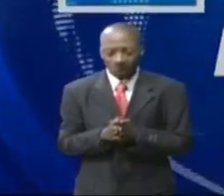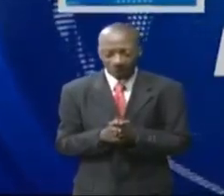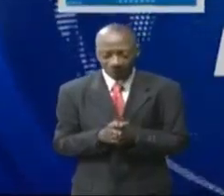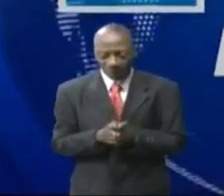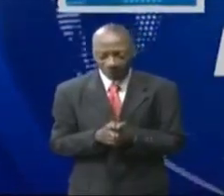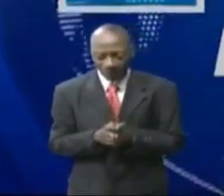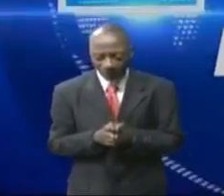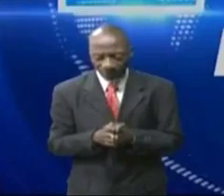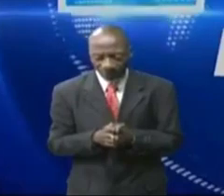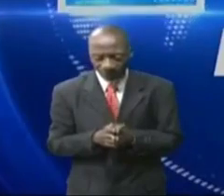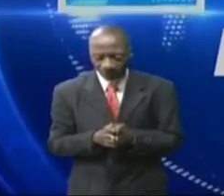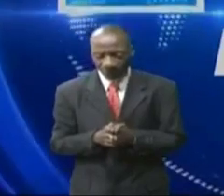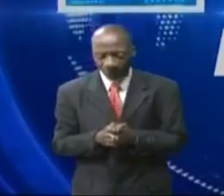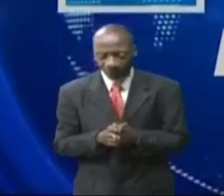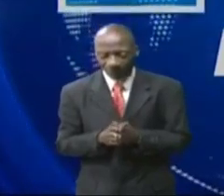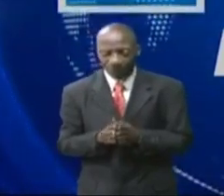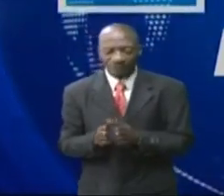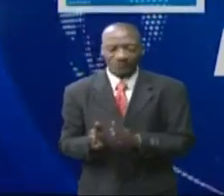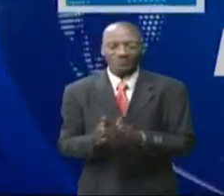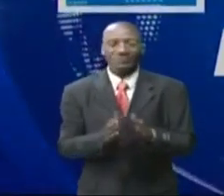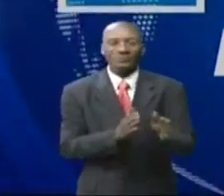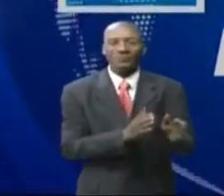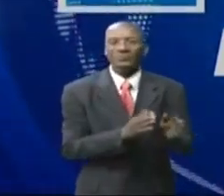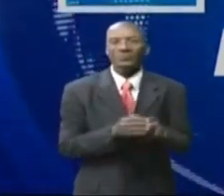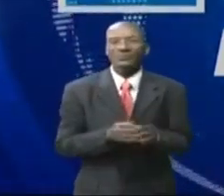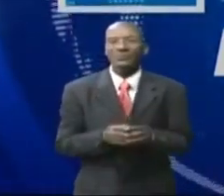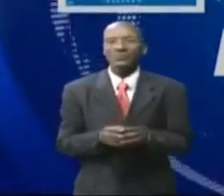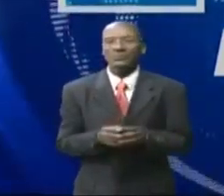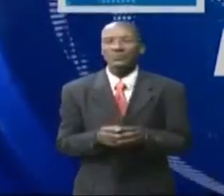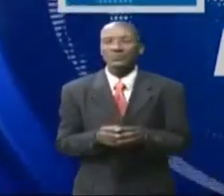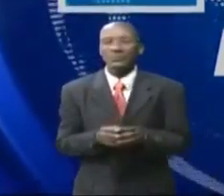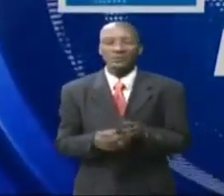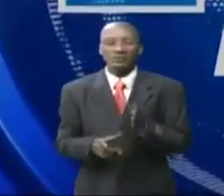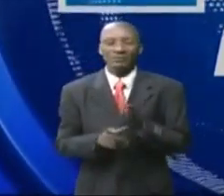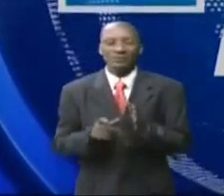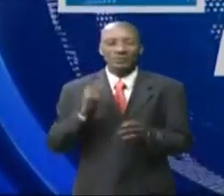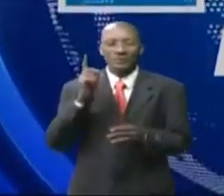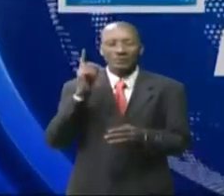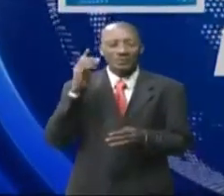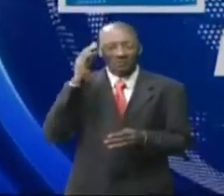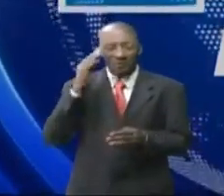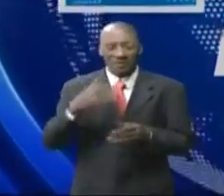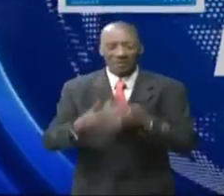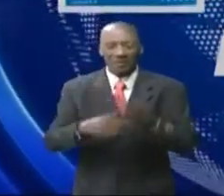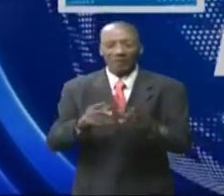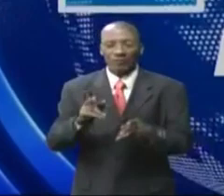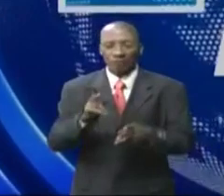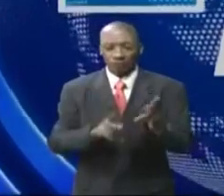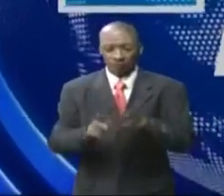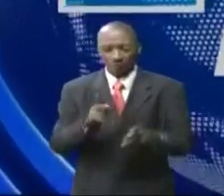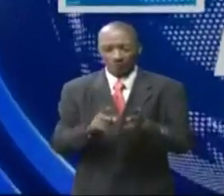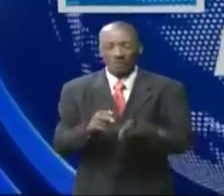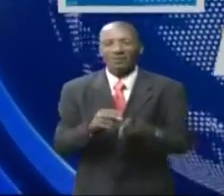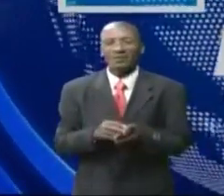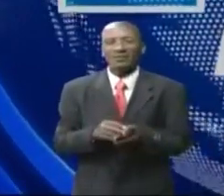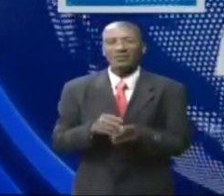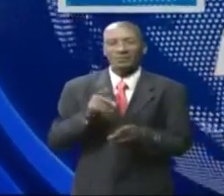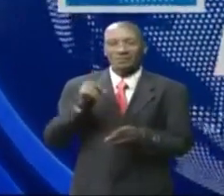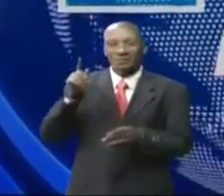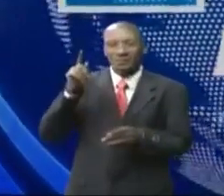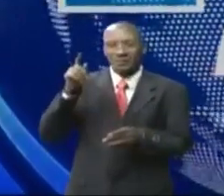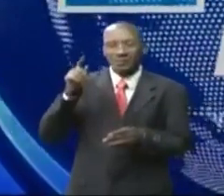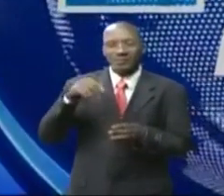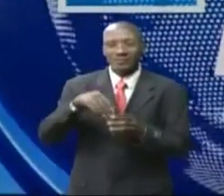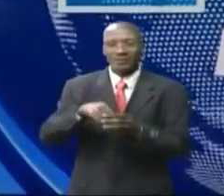Arrivé à Bouta dans la province du Bawele, le vice-premier ministre, ministre de la fonction publique, a procédé au lancement officiel de